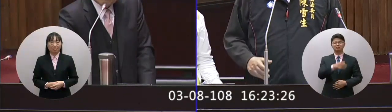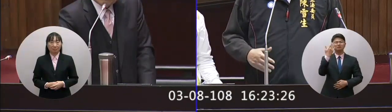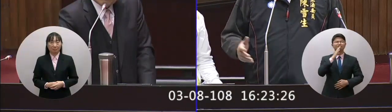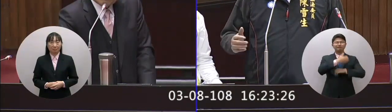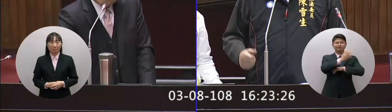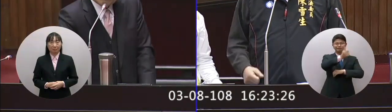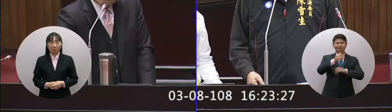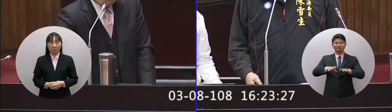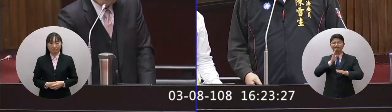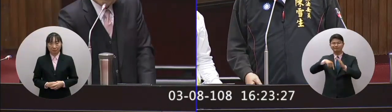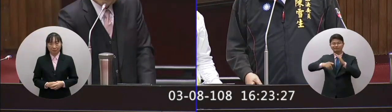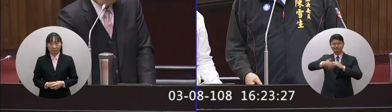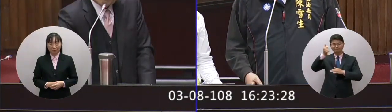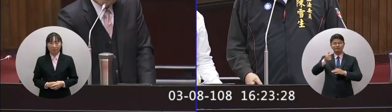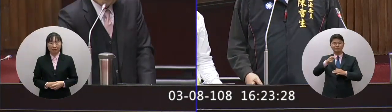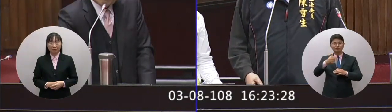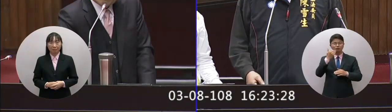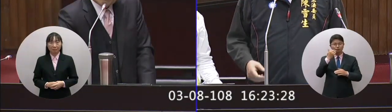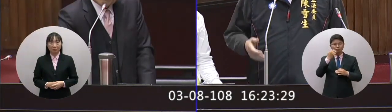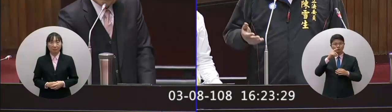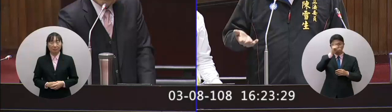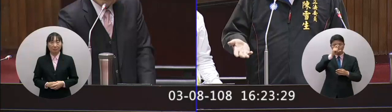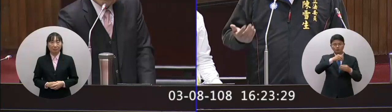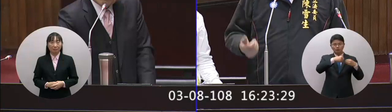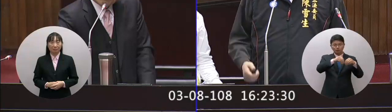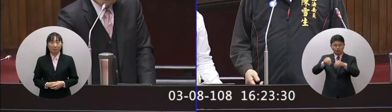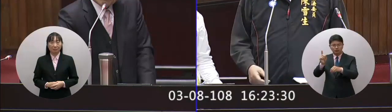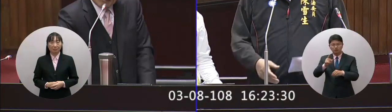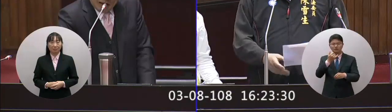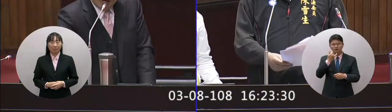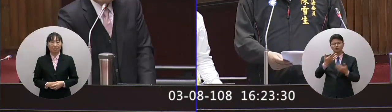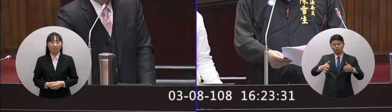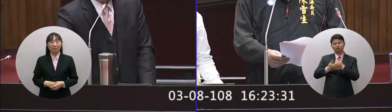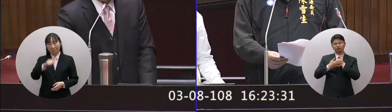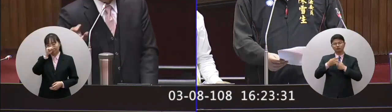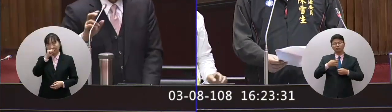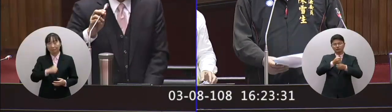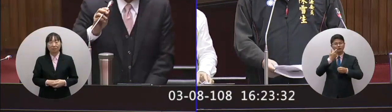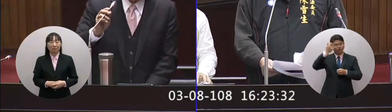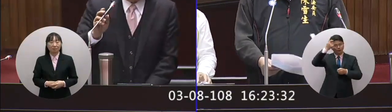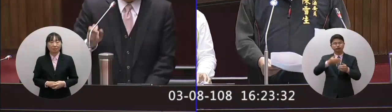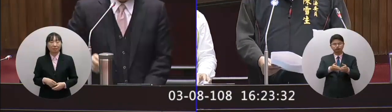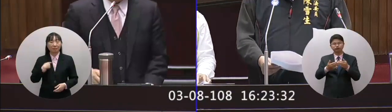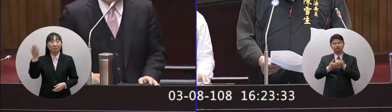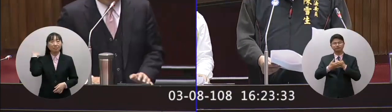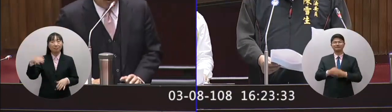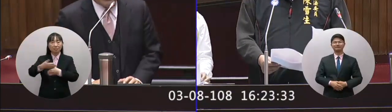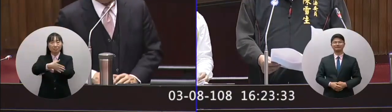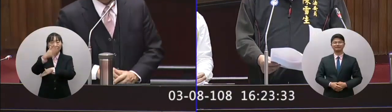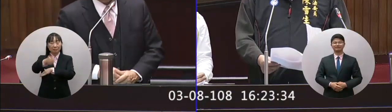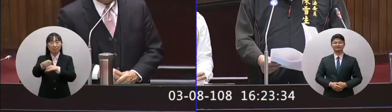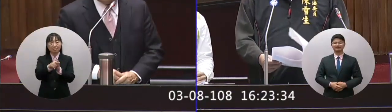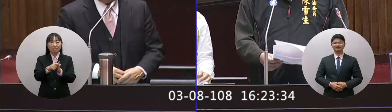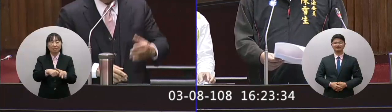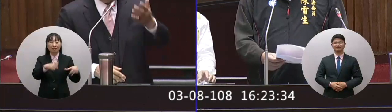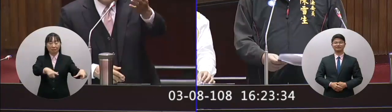长啊，能够送给贵宾的酒啊，也多扶持一下我们马祖，好不好？ 好，我当年我当县长的时候办国